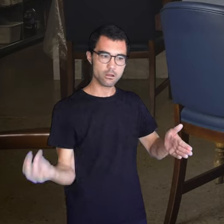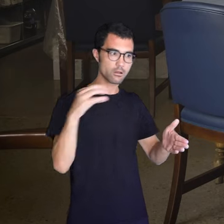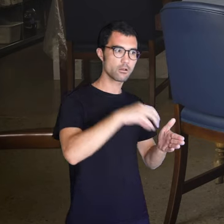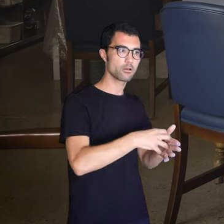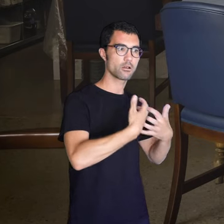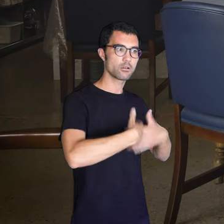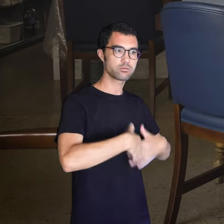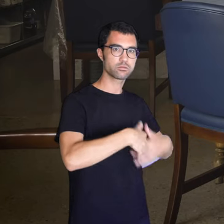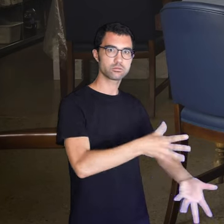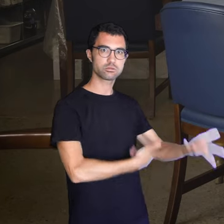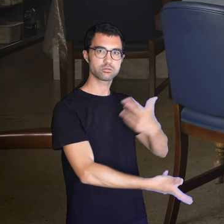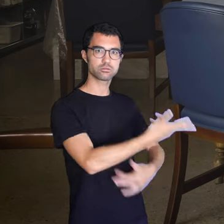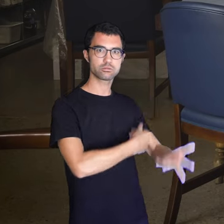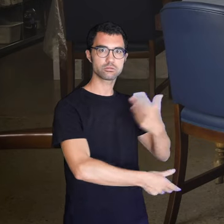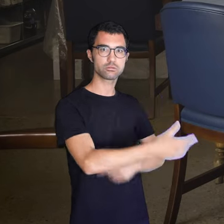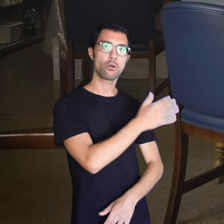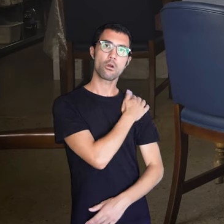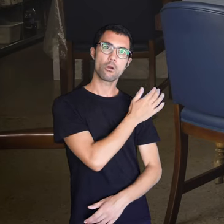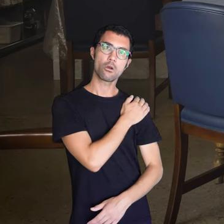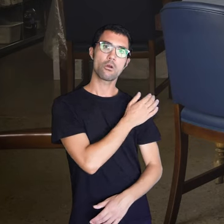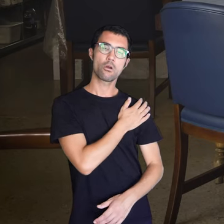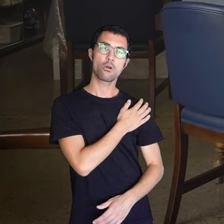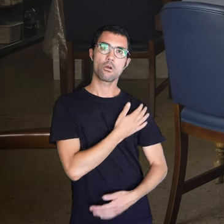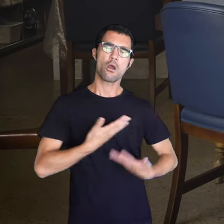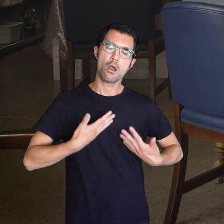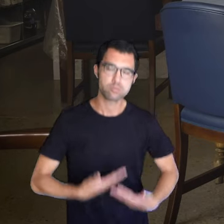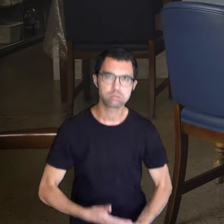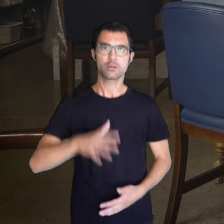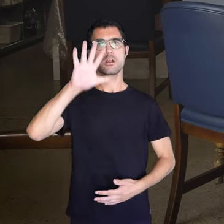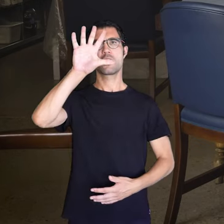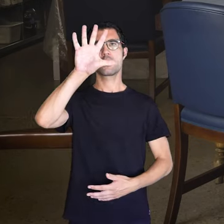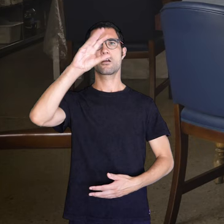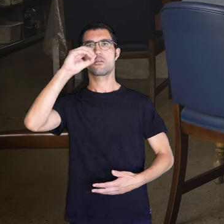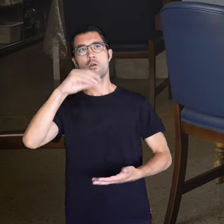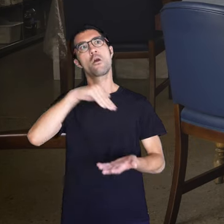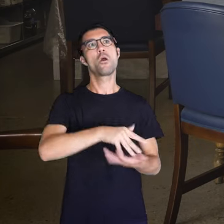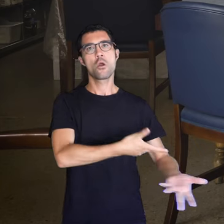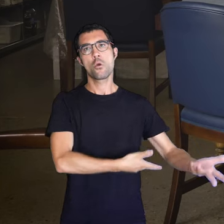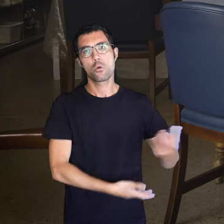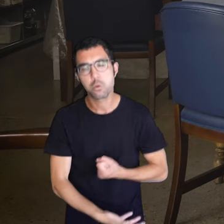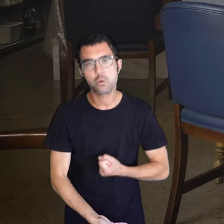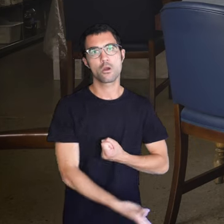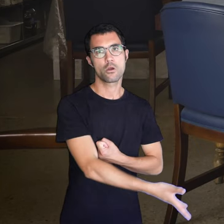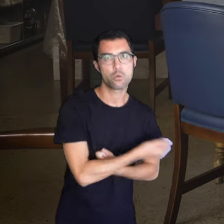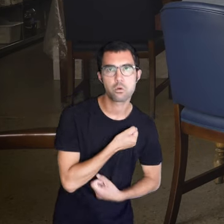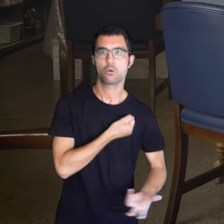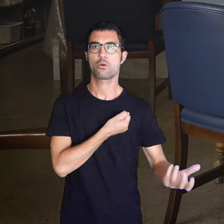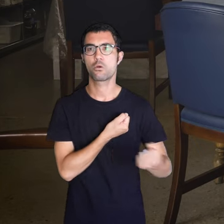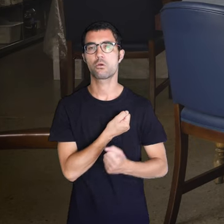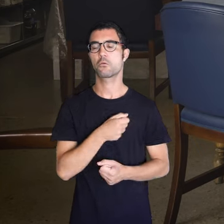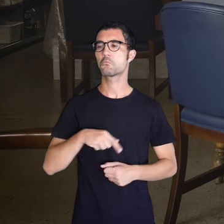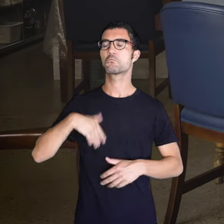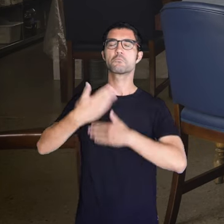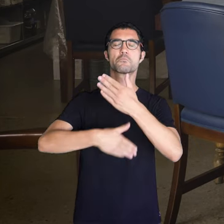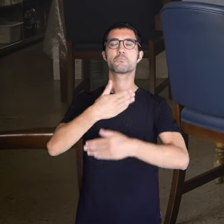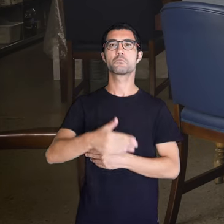braços i feixuc. I aquells varen començar a pescar la llagosta